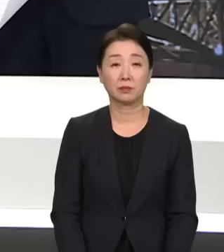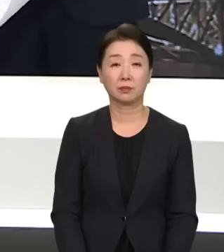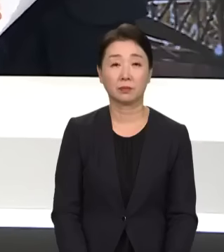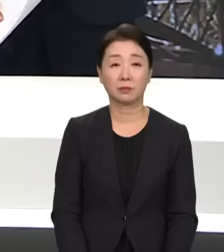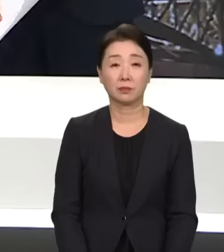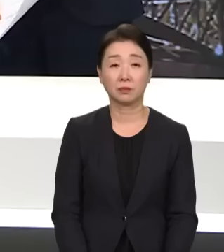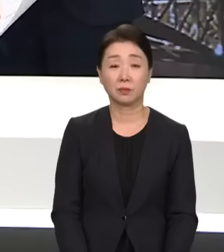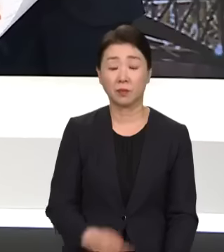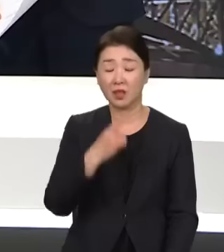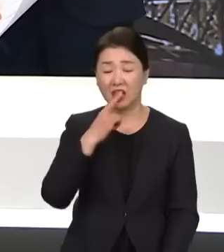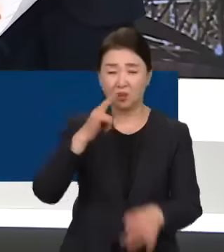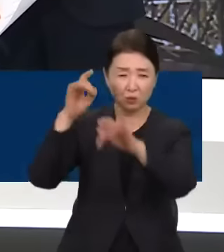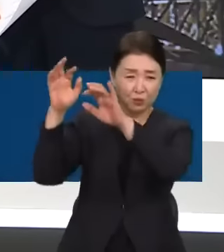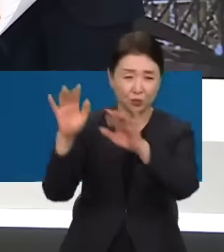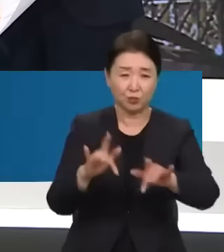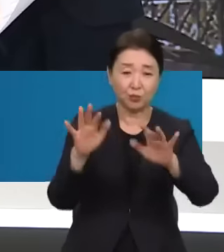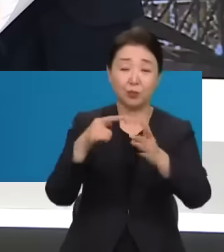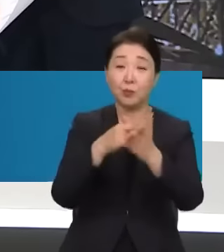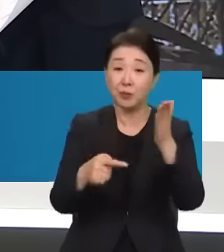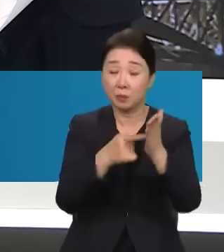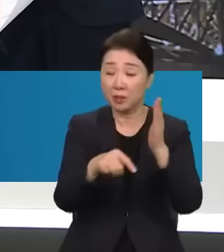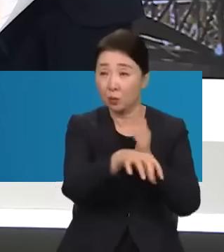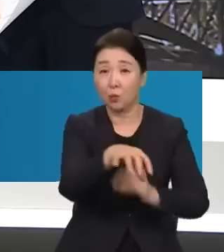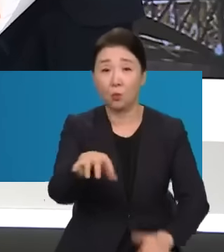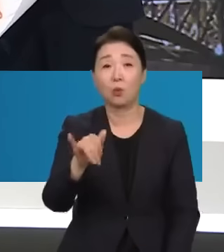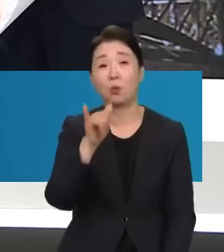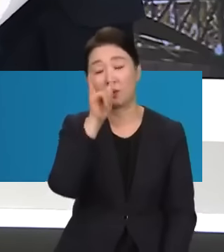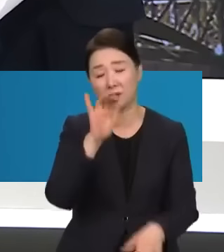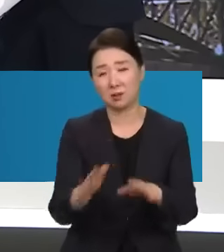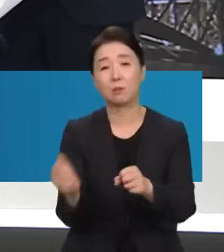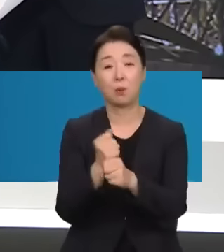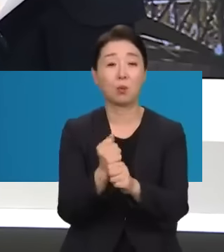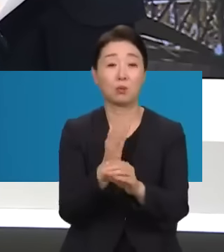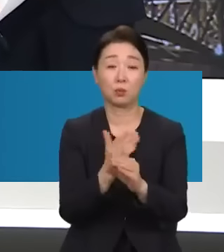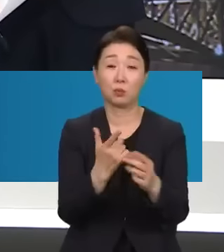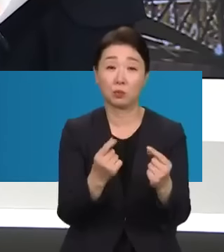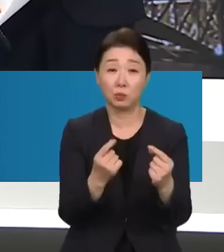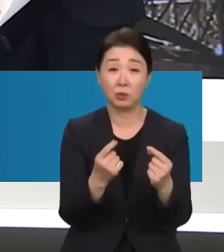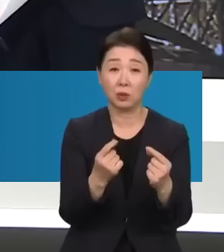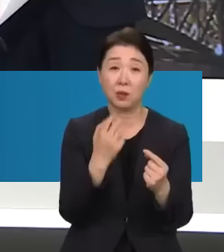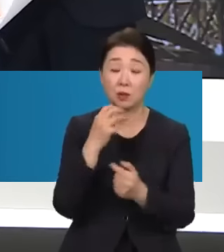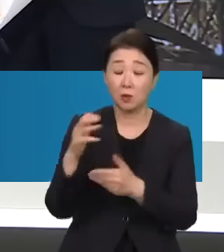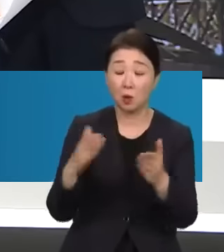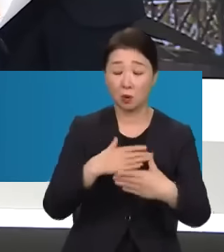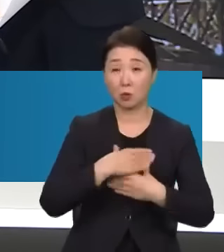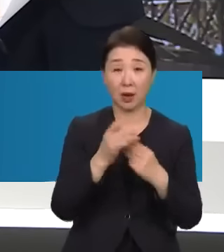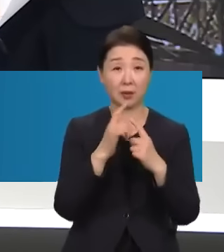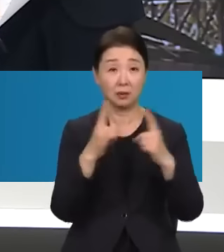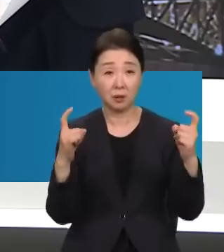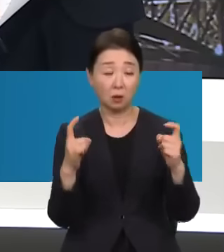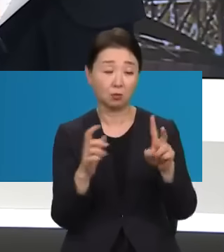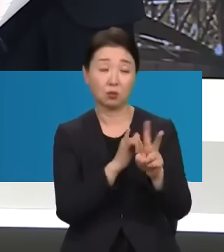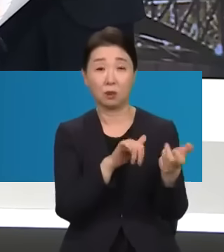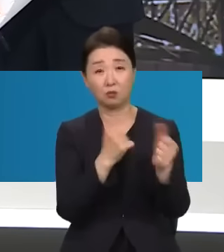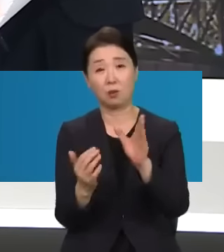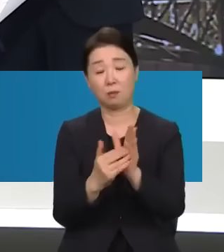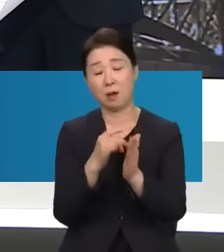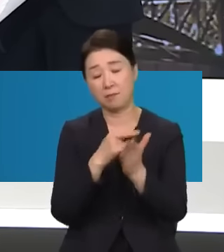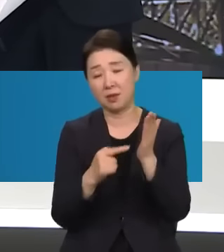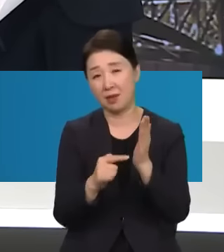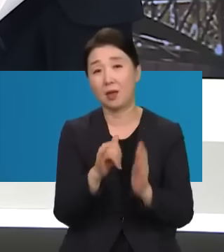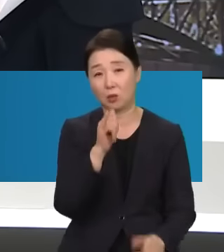네, 이런 가운데 눈폭탄에 피해를 입은 지역들 여전히 복구 중입니다. 특히 경기도 안성은 2명이 숨지는 등 피해가